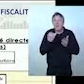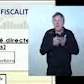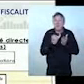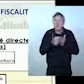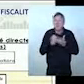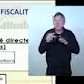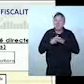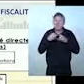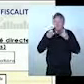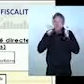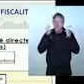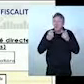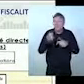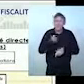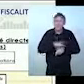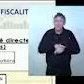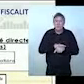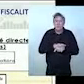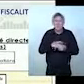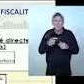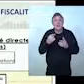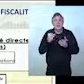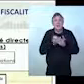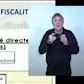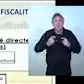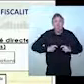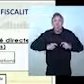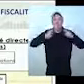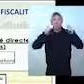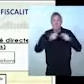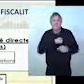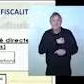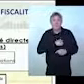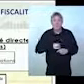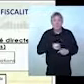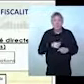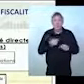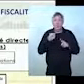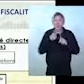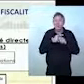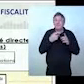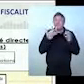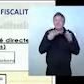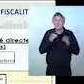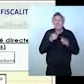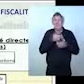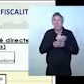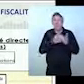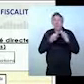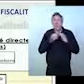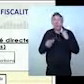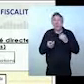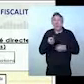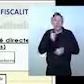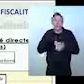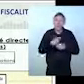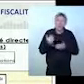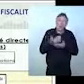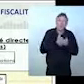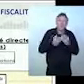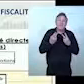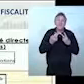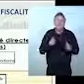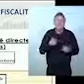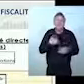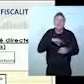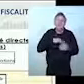de mandat. Donc c'est la barre en noir, plus 10 millions d'euros de recettes pour la ville liées